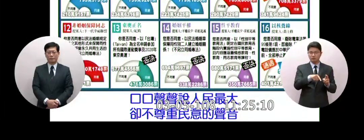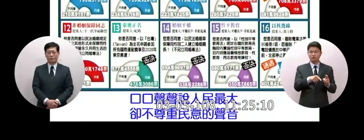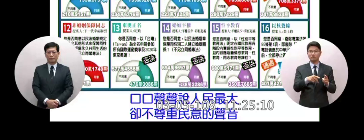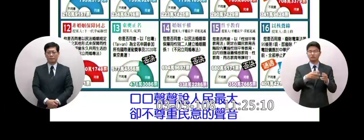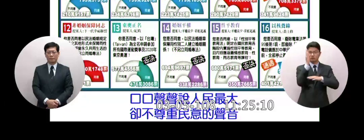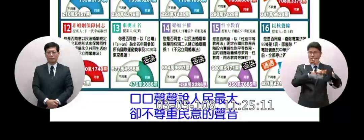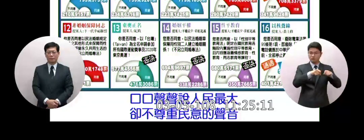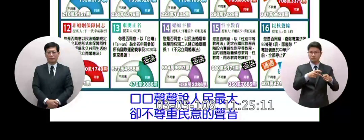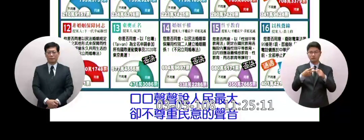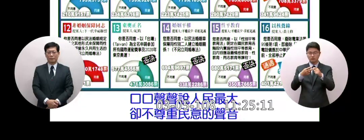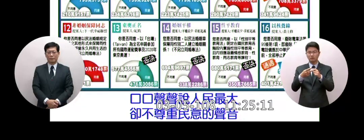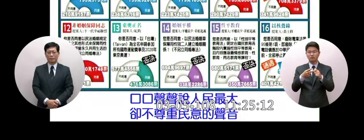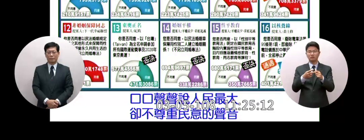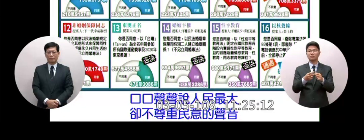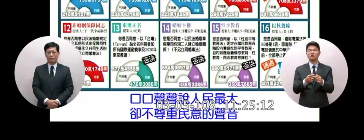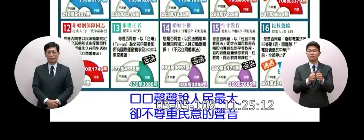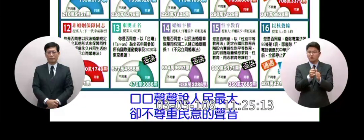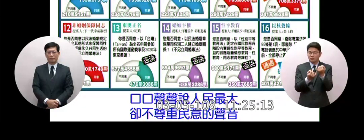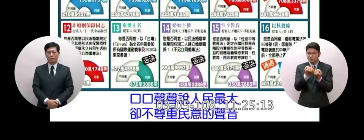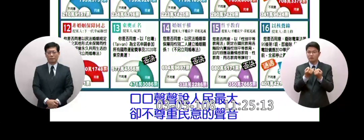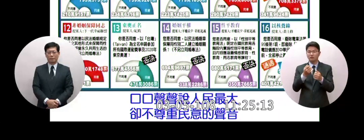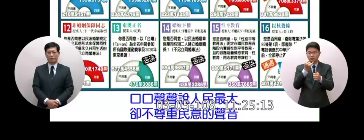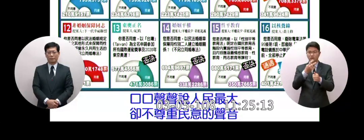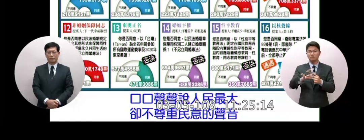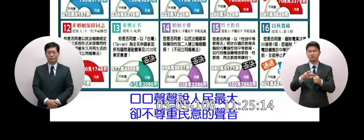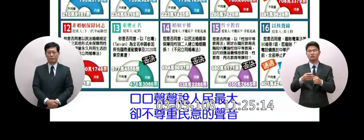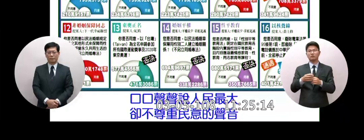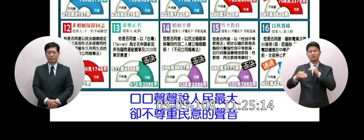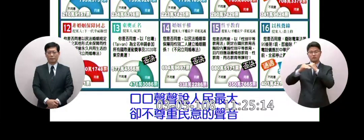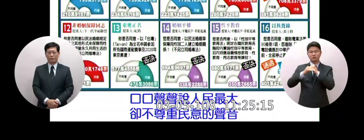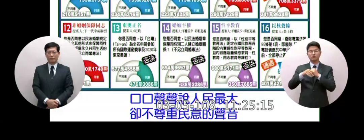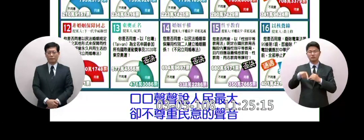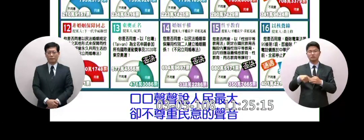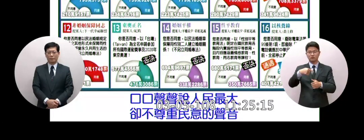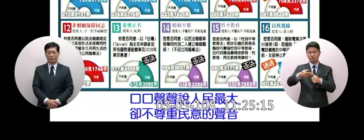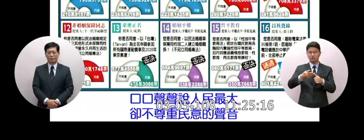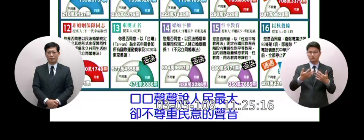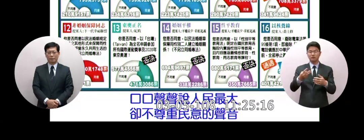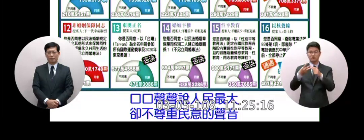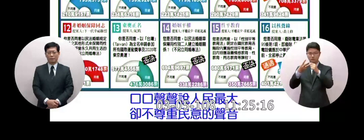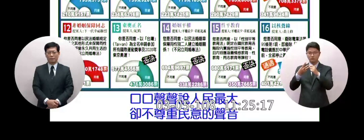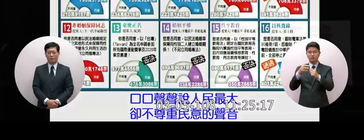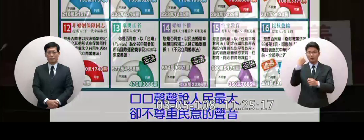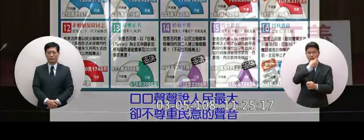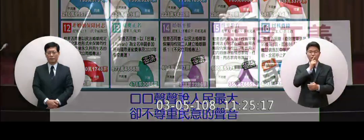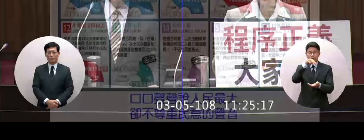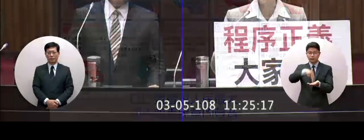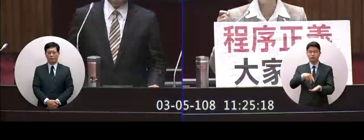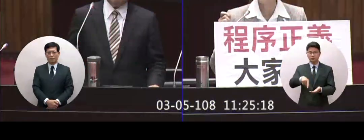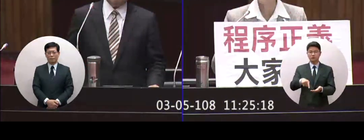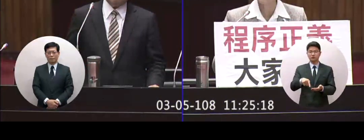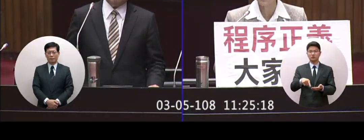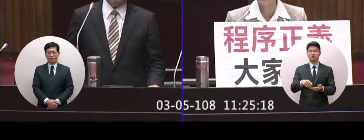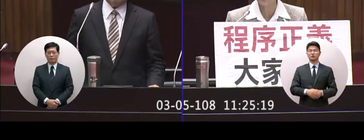是同婚跟性平教育的问题，第三个部分就是台独的诉求要不要进入国